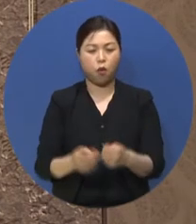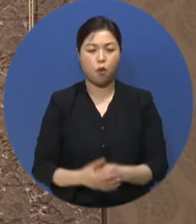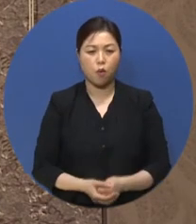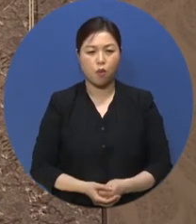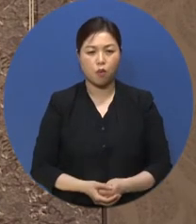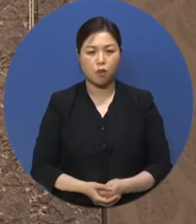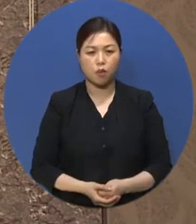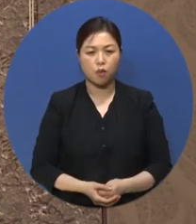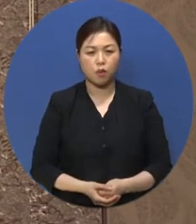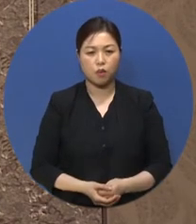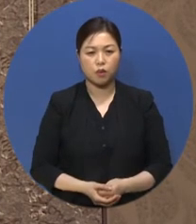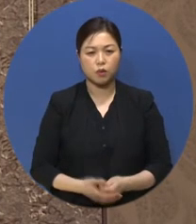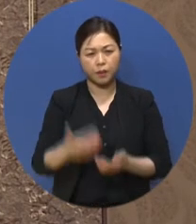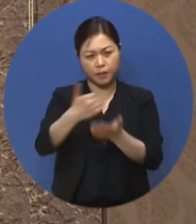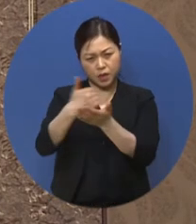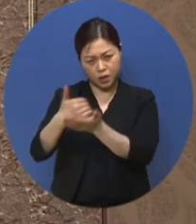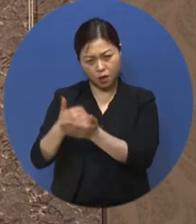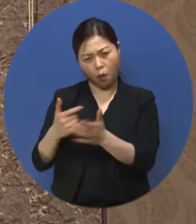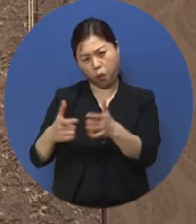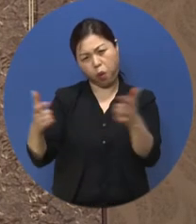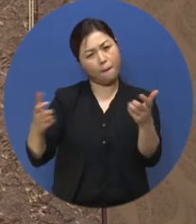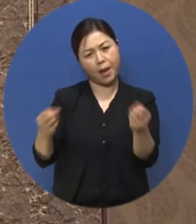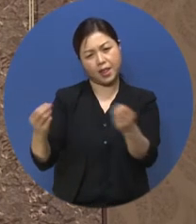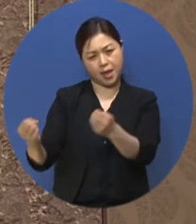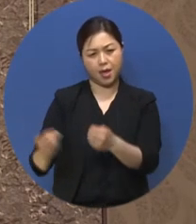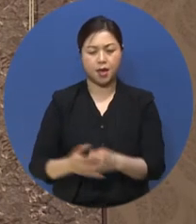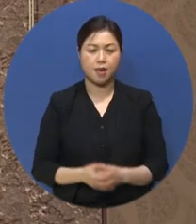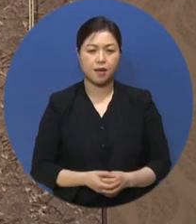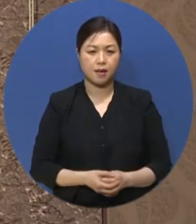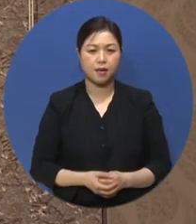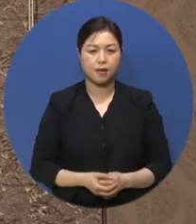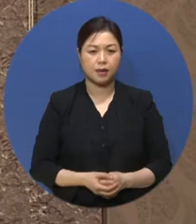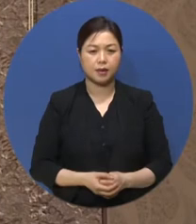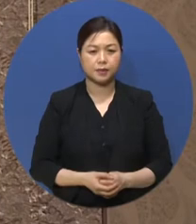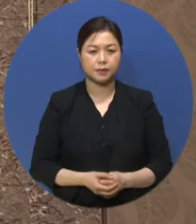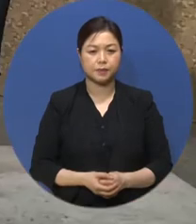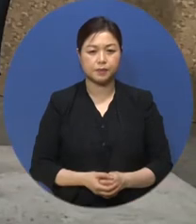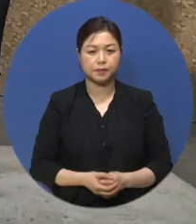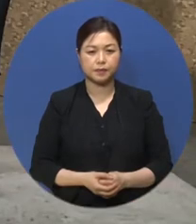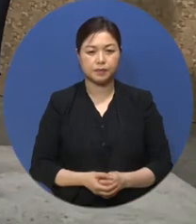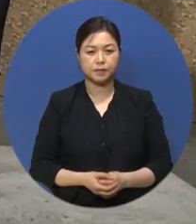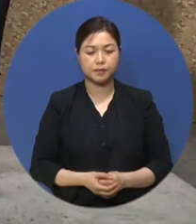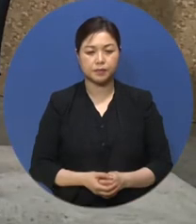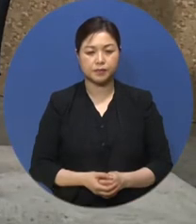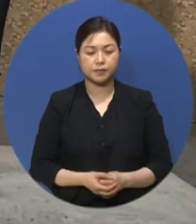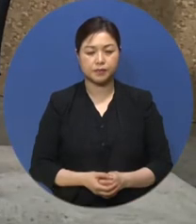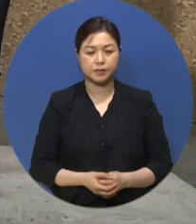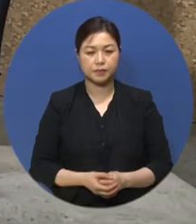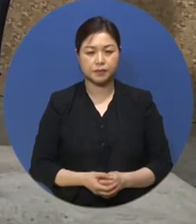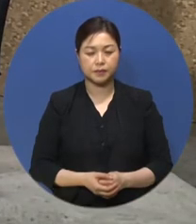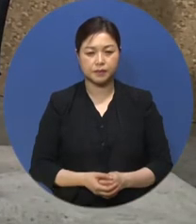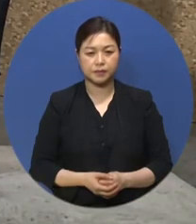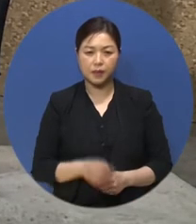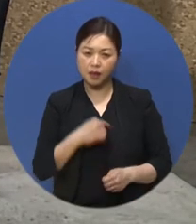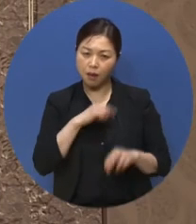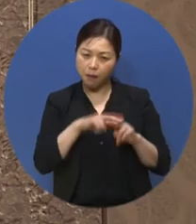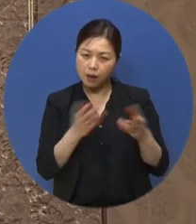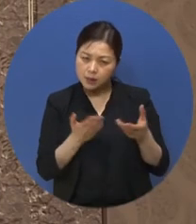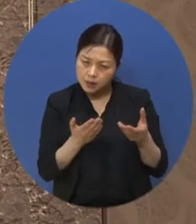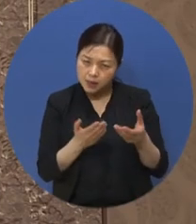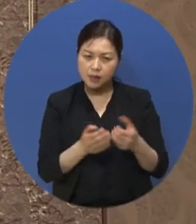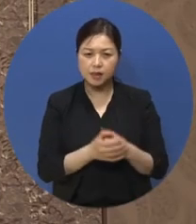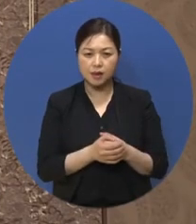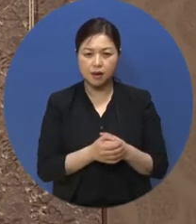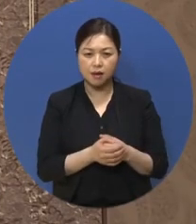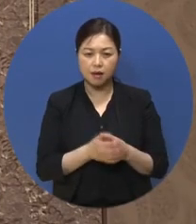네. 민원도 커지고 그런 부분들이 있더라고요. 그래서 네. 와보니까 진짜 지금 말씀대로